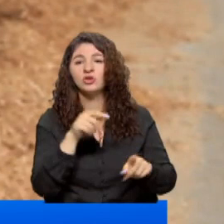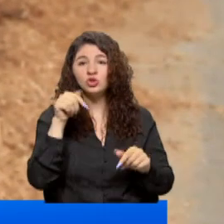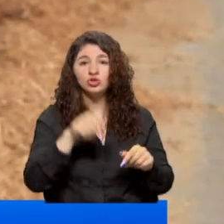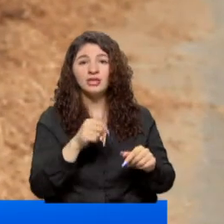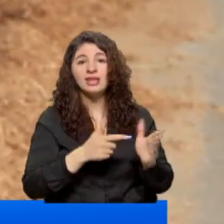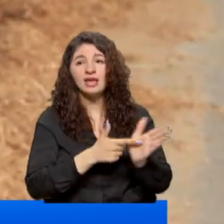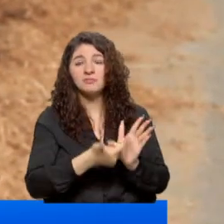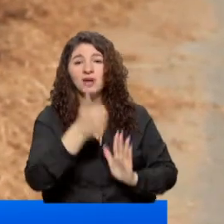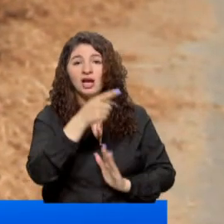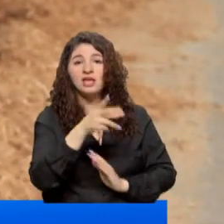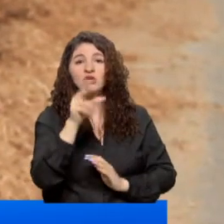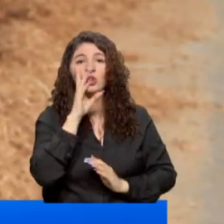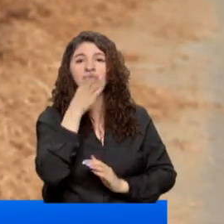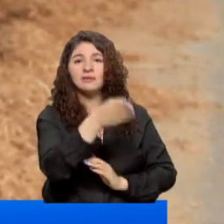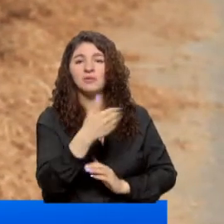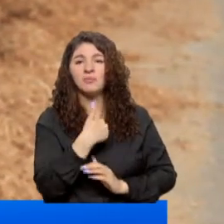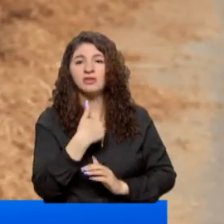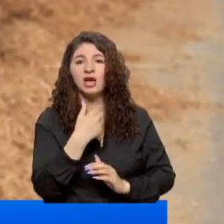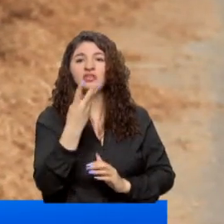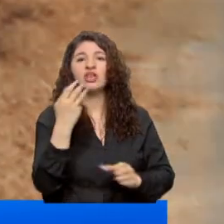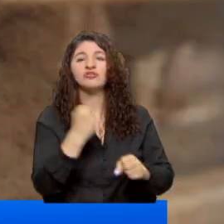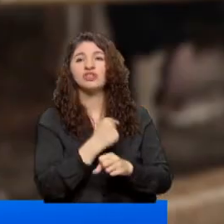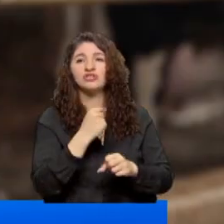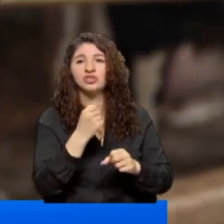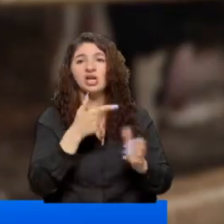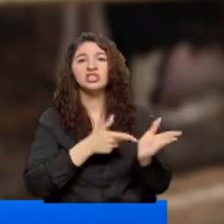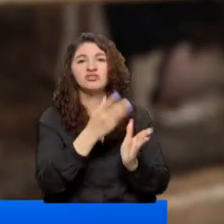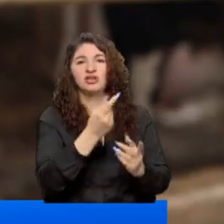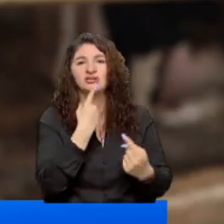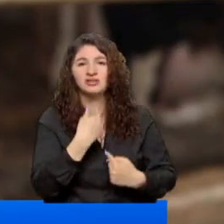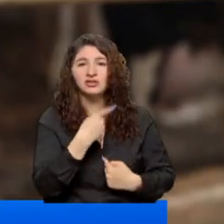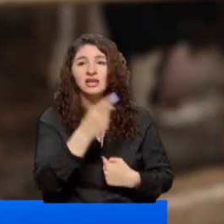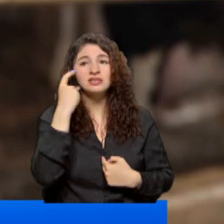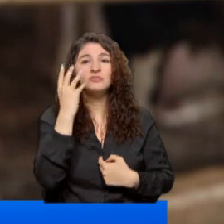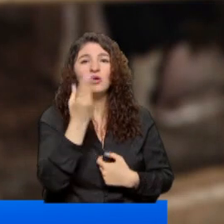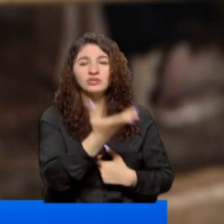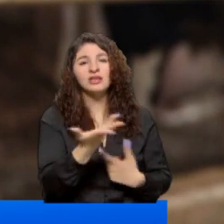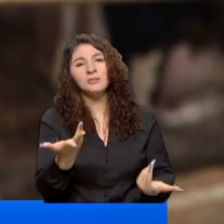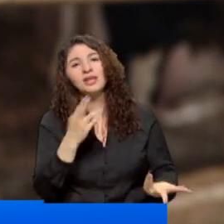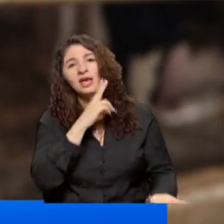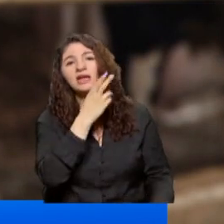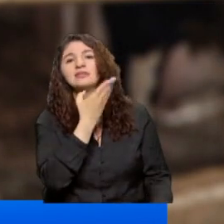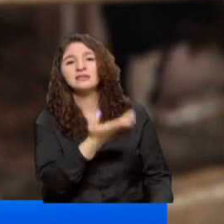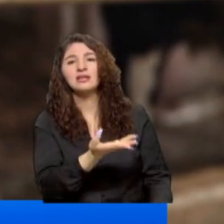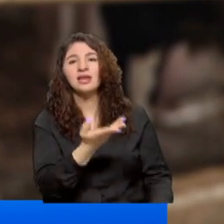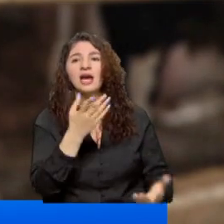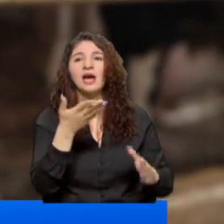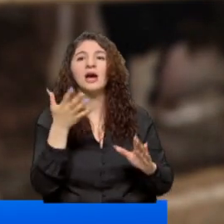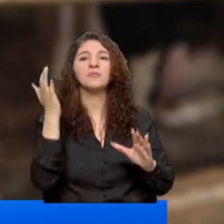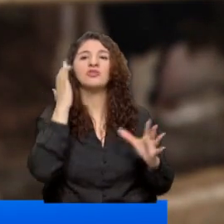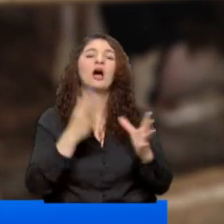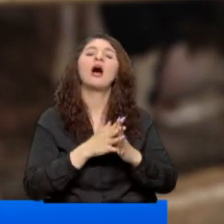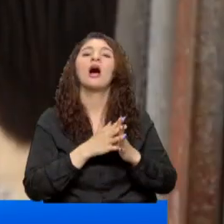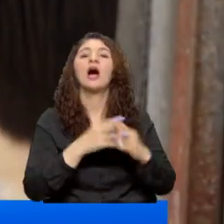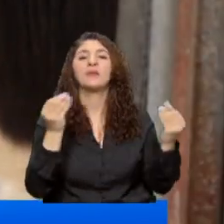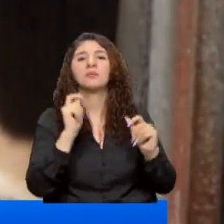şu anda Tarım Bakanlığı'nda en son gittiğim zaman bana Nişantaşı kişileri olarak kitap etti zihniyetli olduğu zaman tabi Ne yazık ki ve baştan